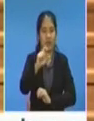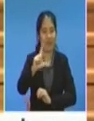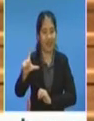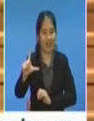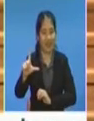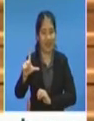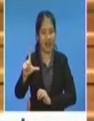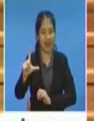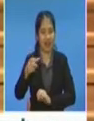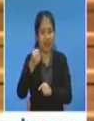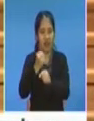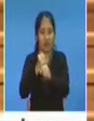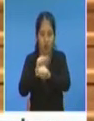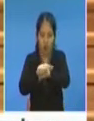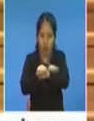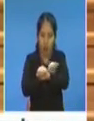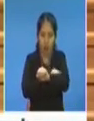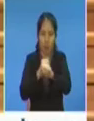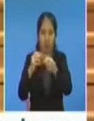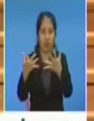ตกงานอยู่